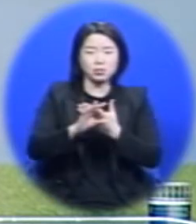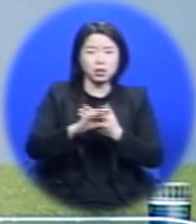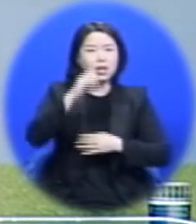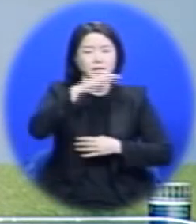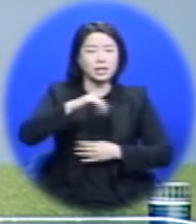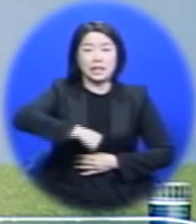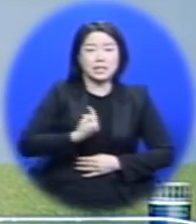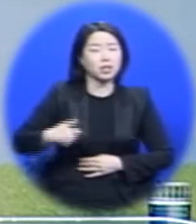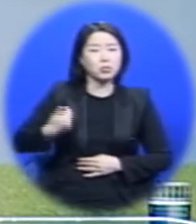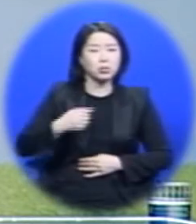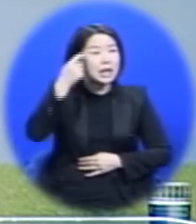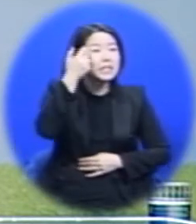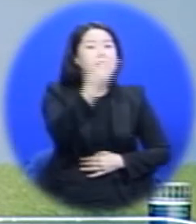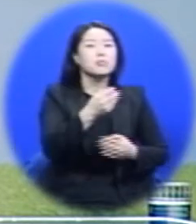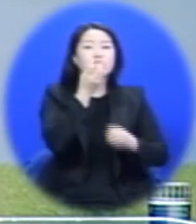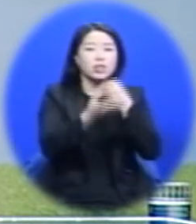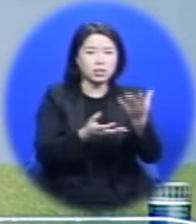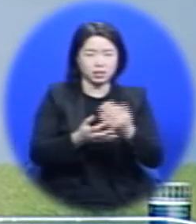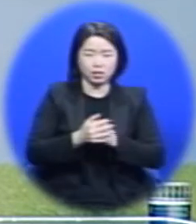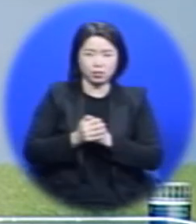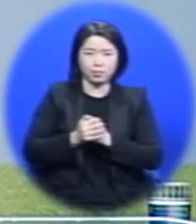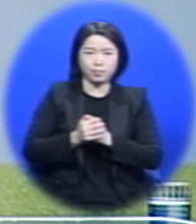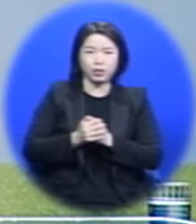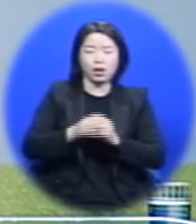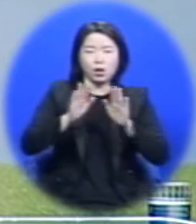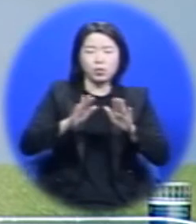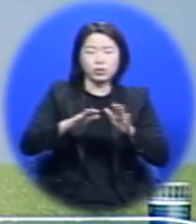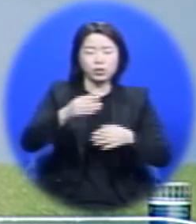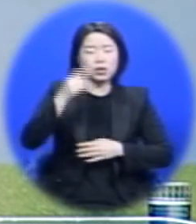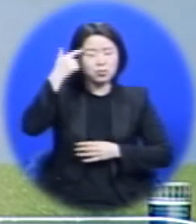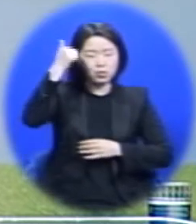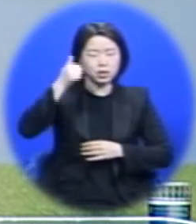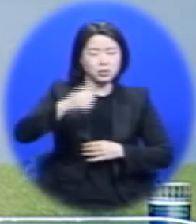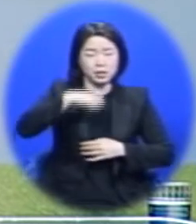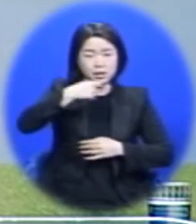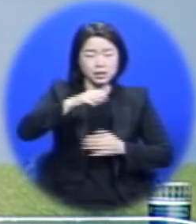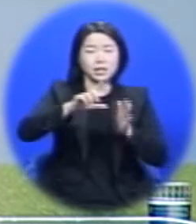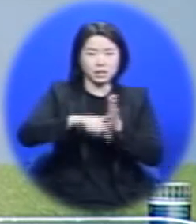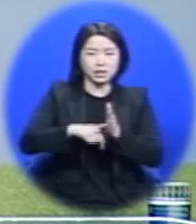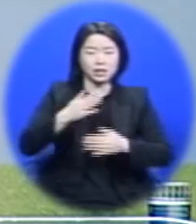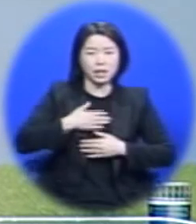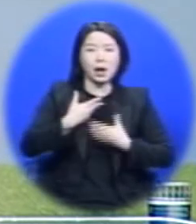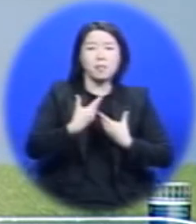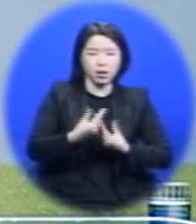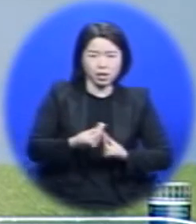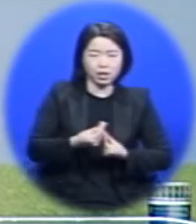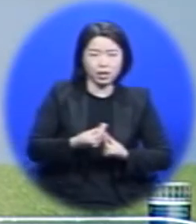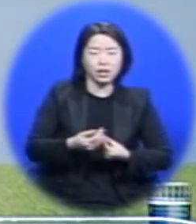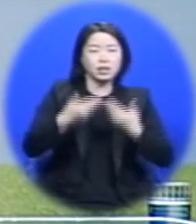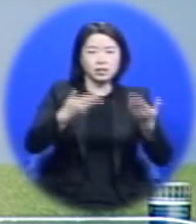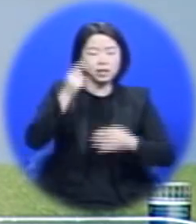그냥 자기도 모르게 질문이 나온대요. 아, 오늘 목사님 식사하는 시간인데 내가 식사 편안하게 해드리도록